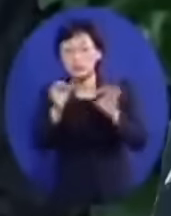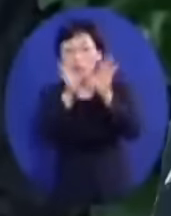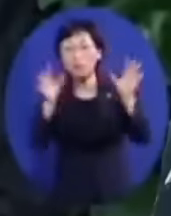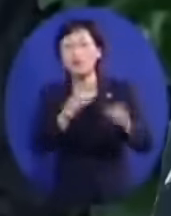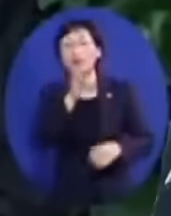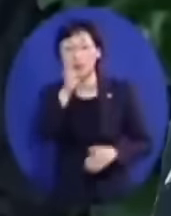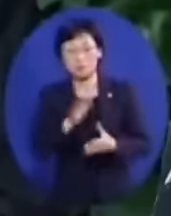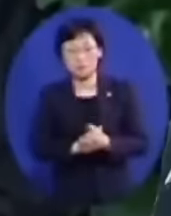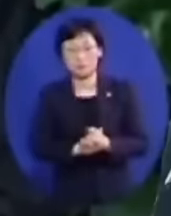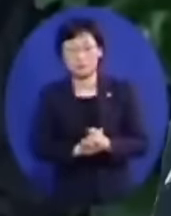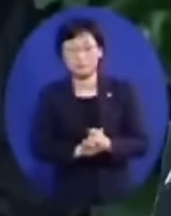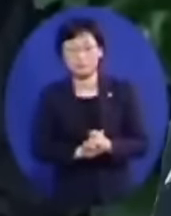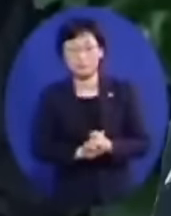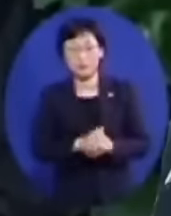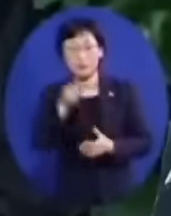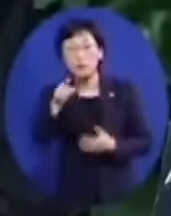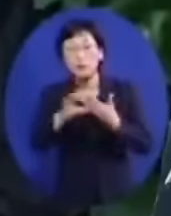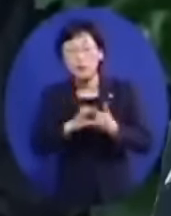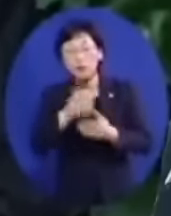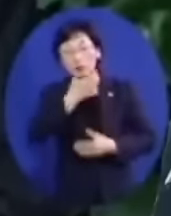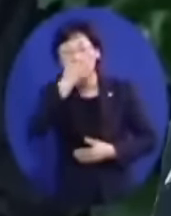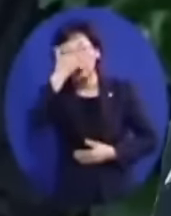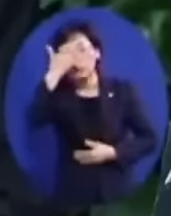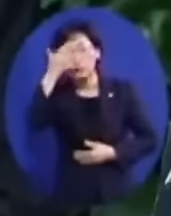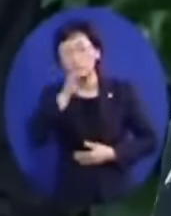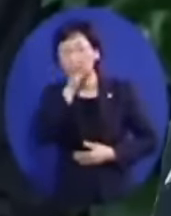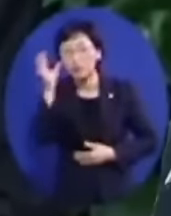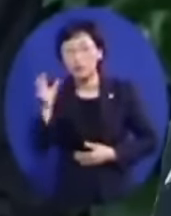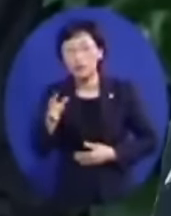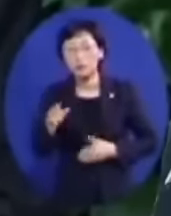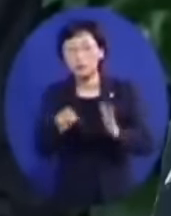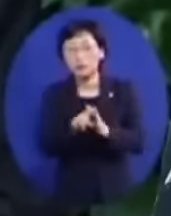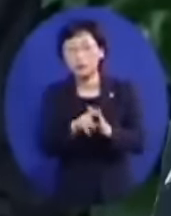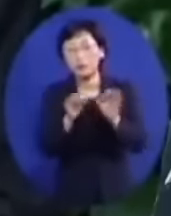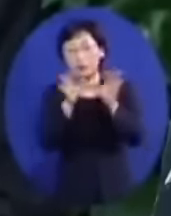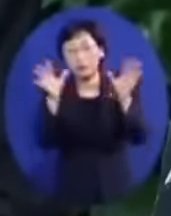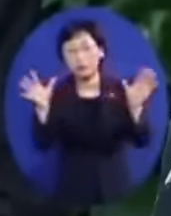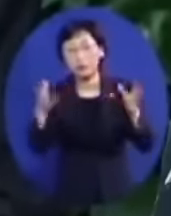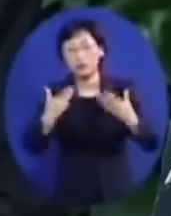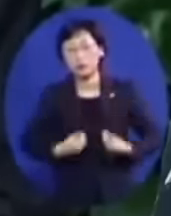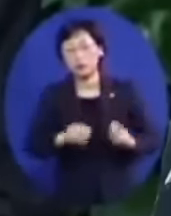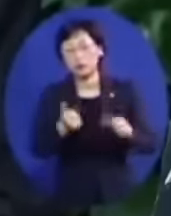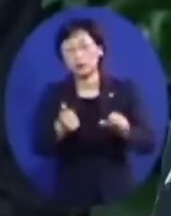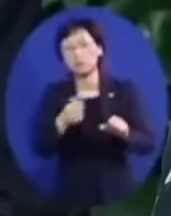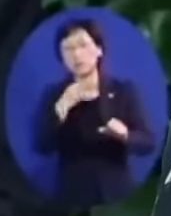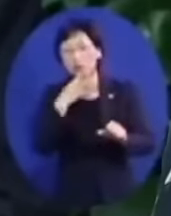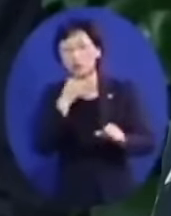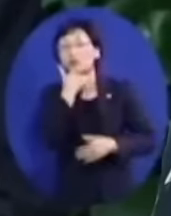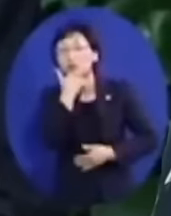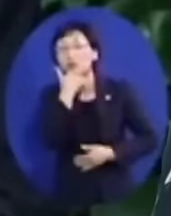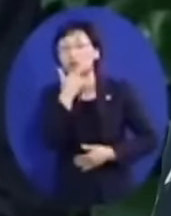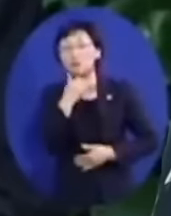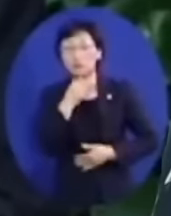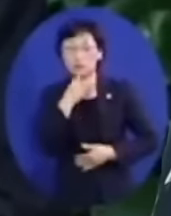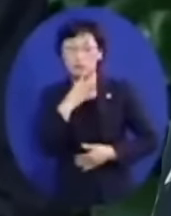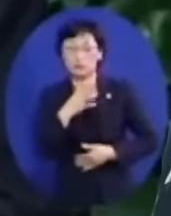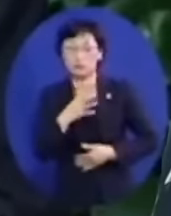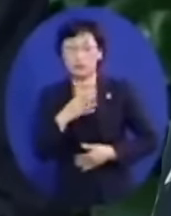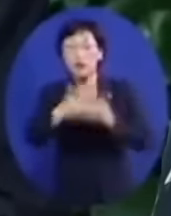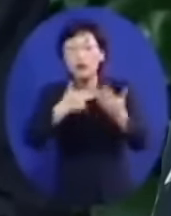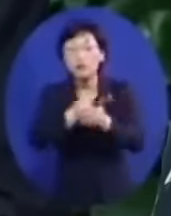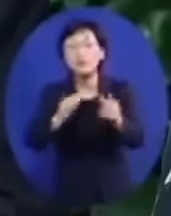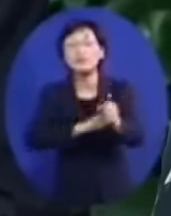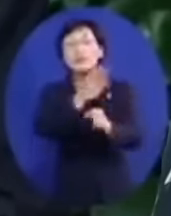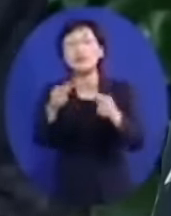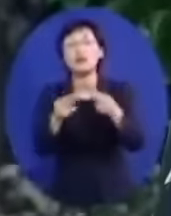됩니다. 그러면 꿈도 사라지고 믿음도 사라지고 절망과 죽음밖에는 기다리고 있는 것이 없습니다. 하나님의